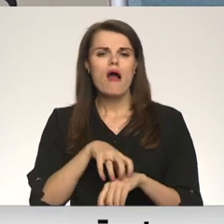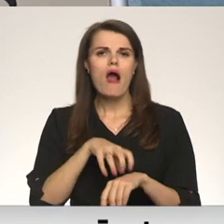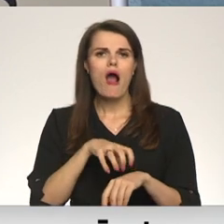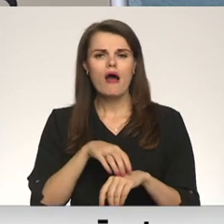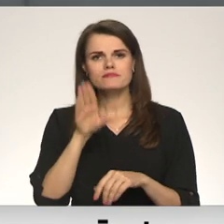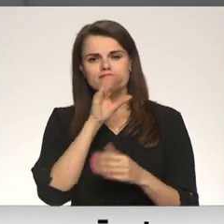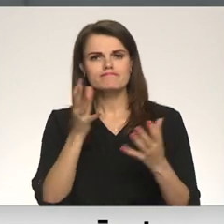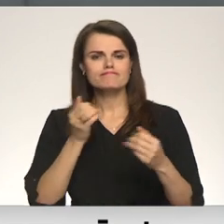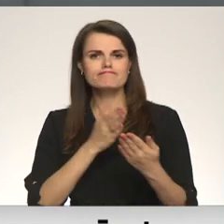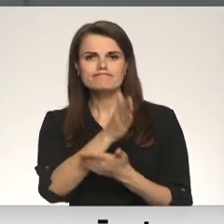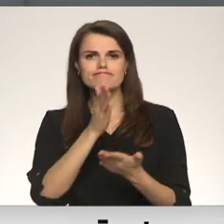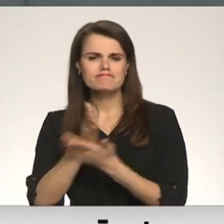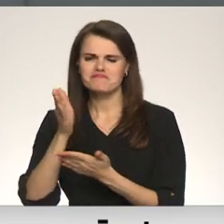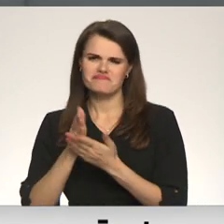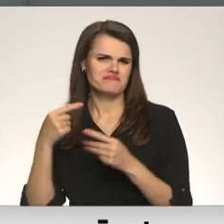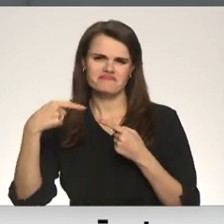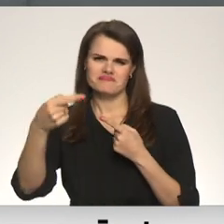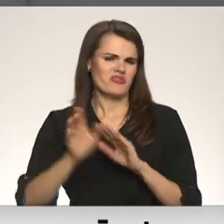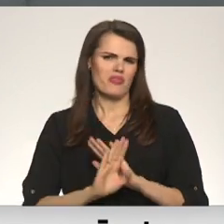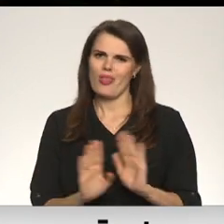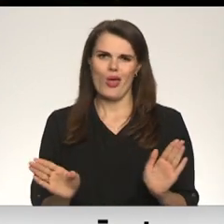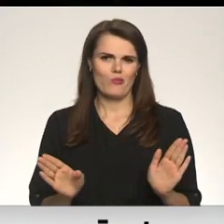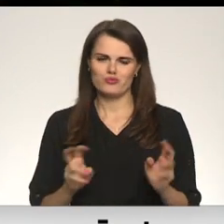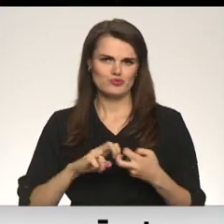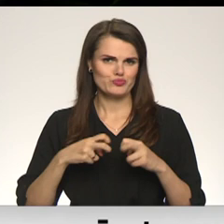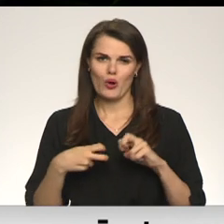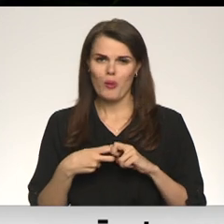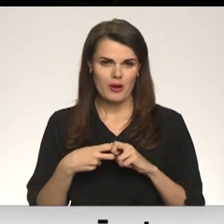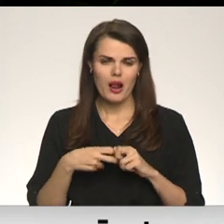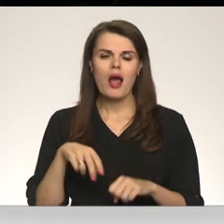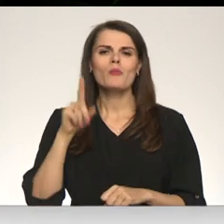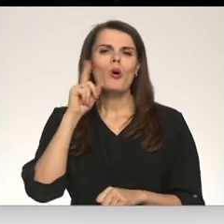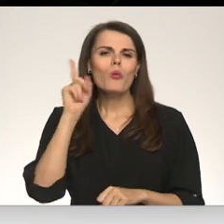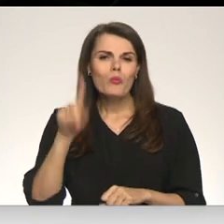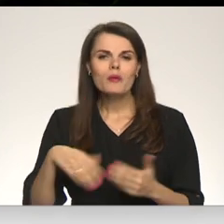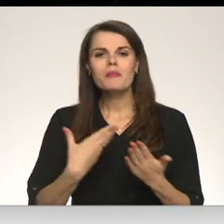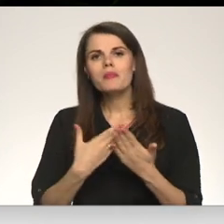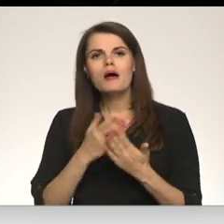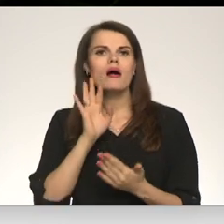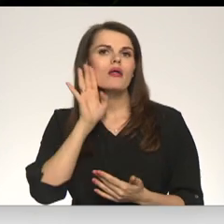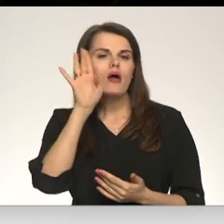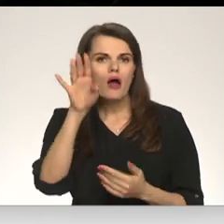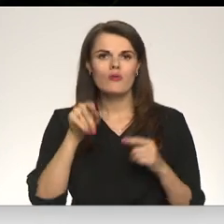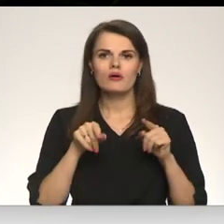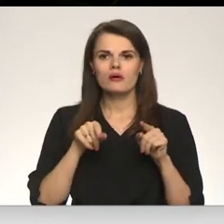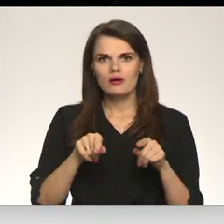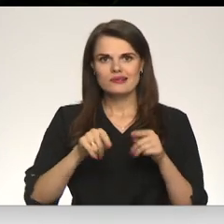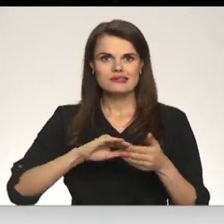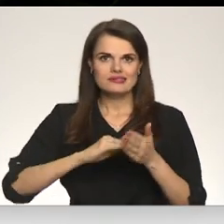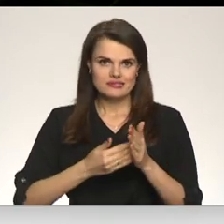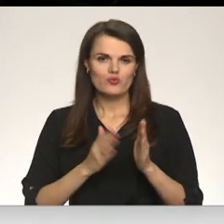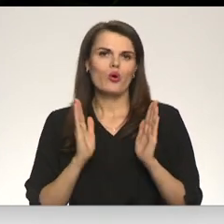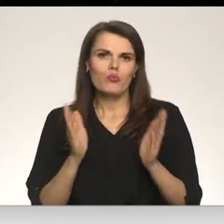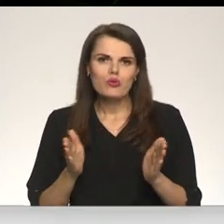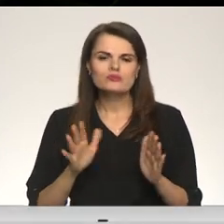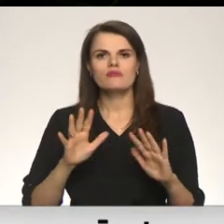pieejamību vismaz tuvākajā nākotnē nevajadzētu būt. Protams, ja nākotnē šāda situācija radīsies,